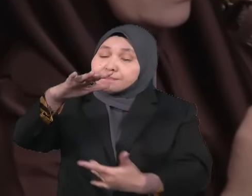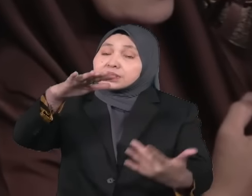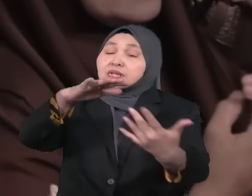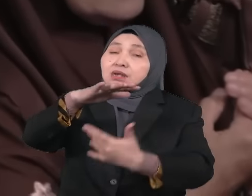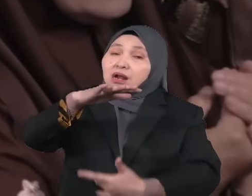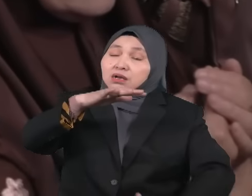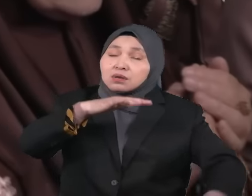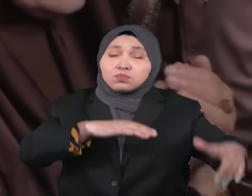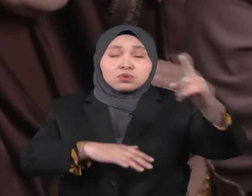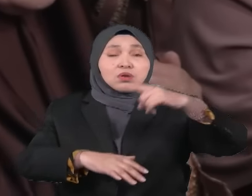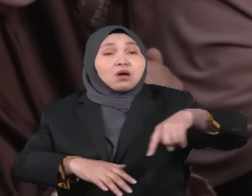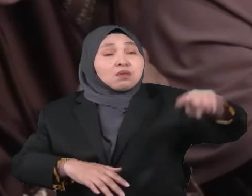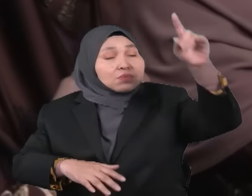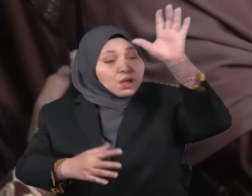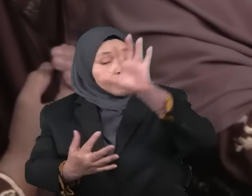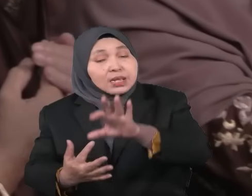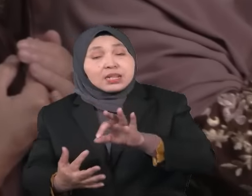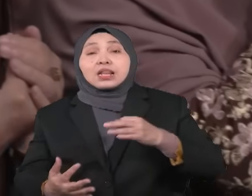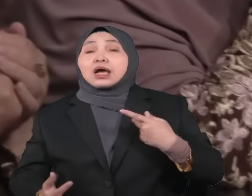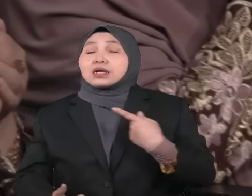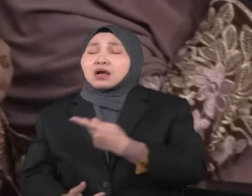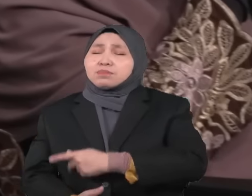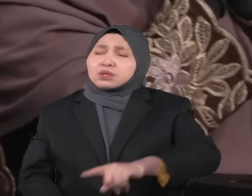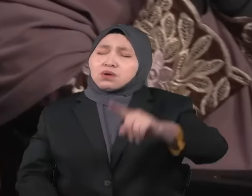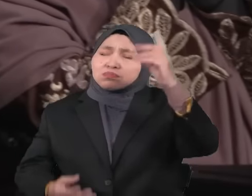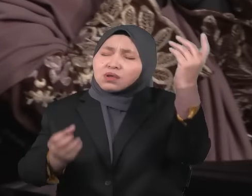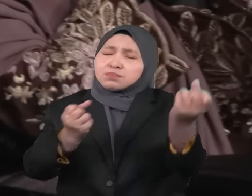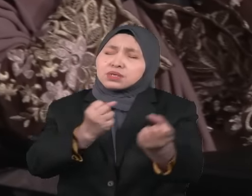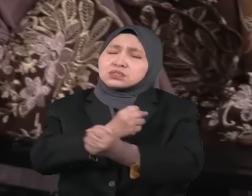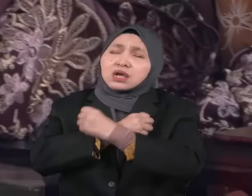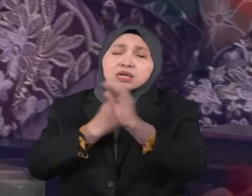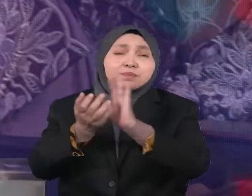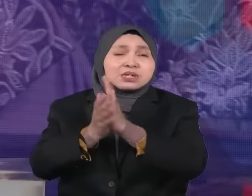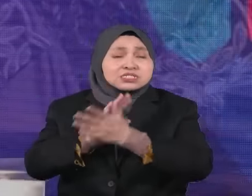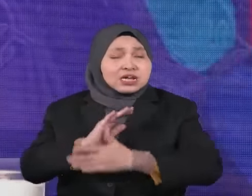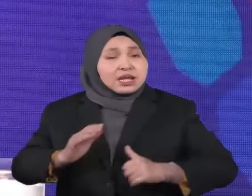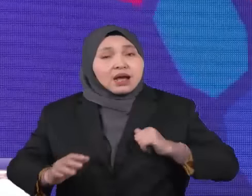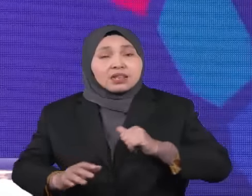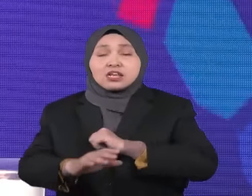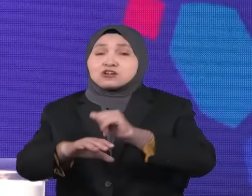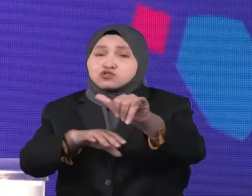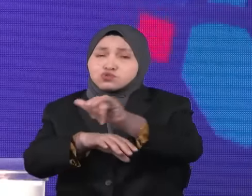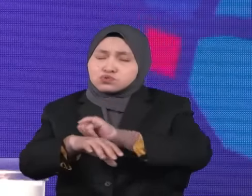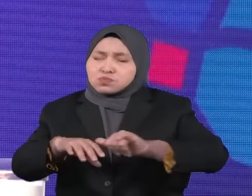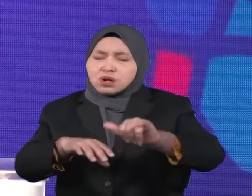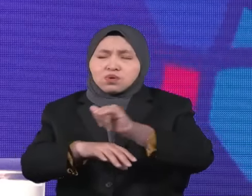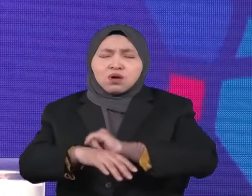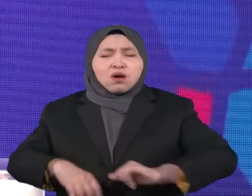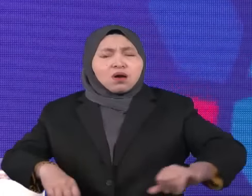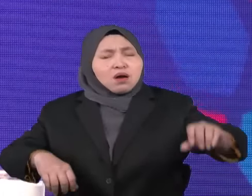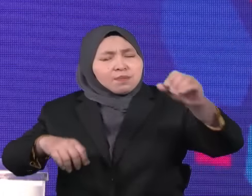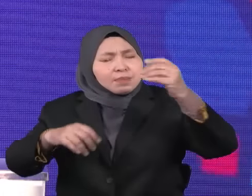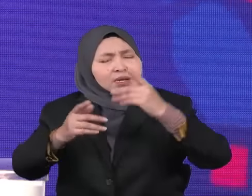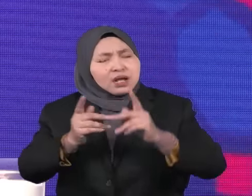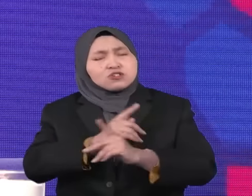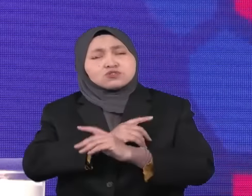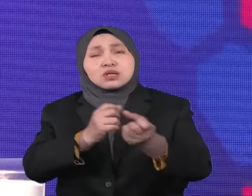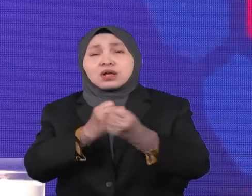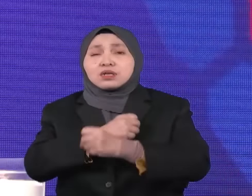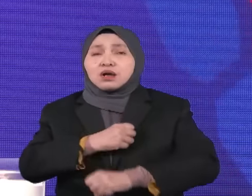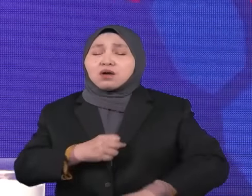ya Allah. Pilihlah kami ya Rahman menjadi ahli syurga-Mu ya Arhamar Rahimin, bi